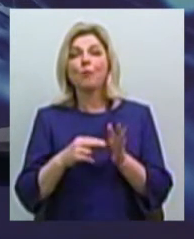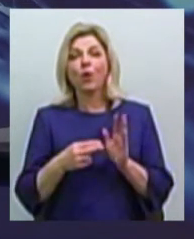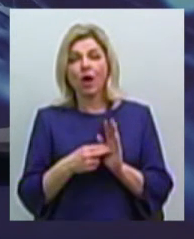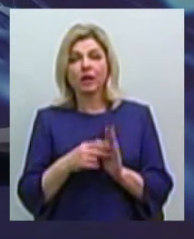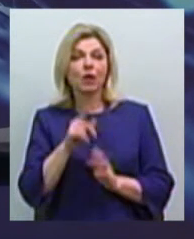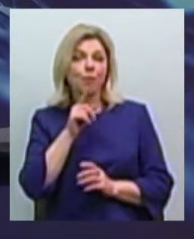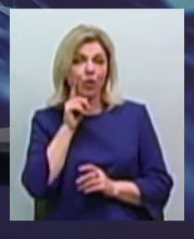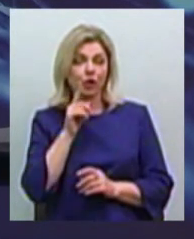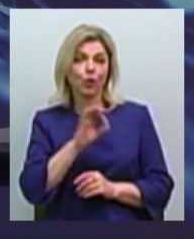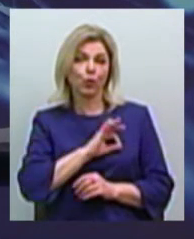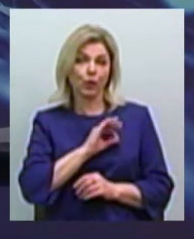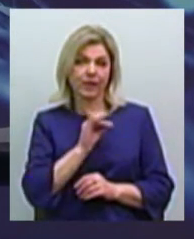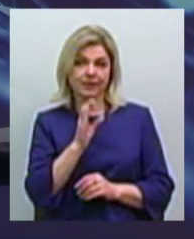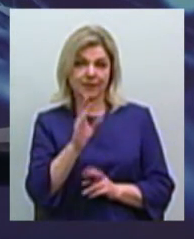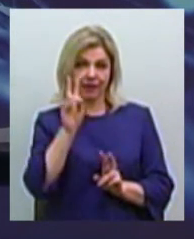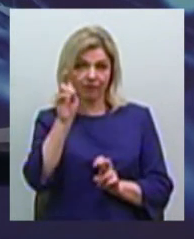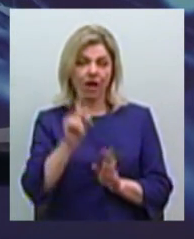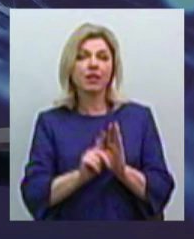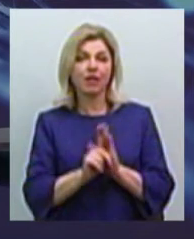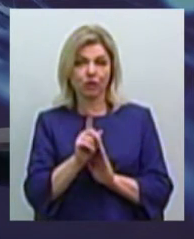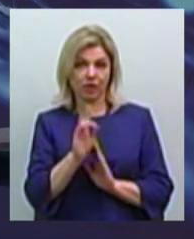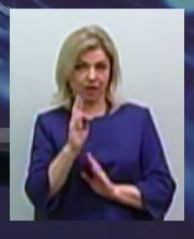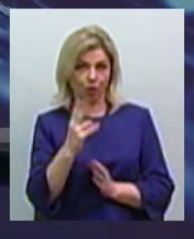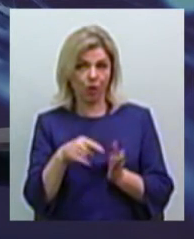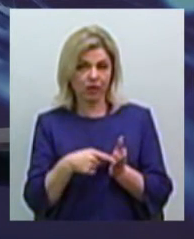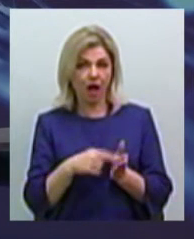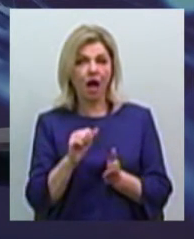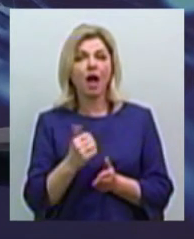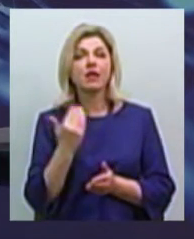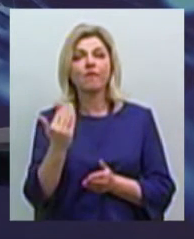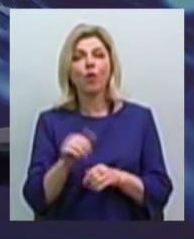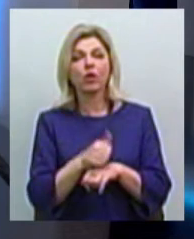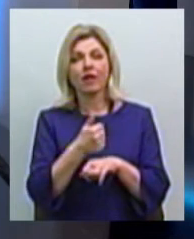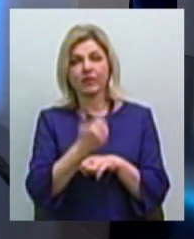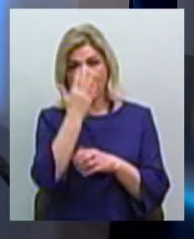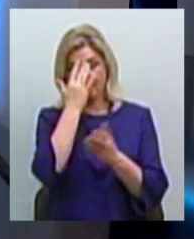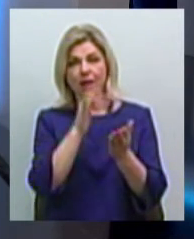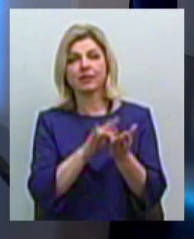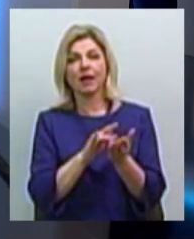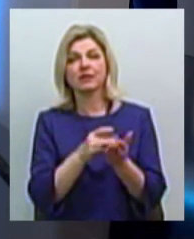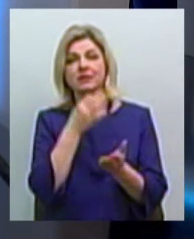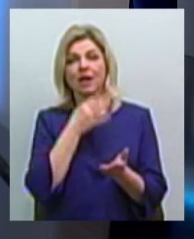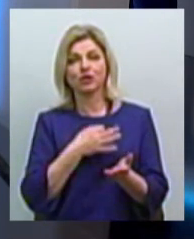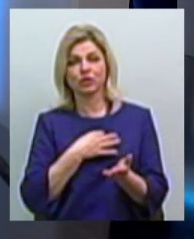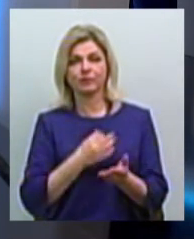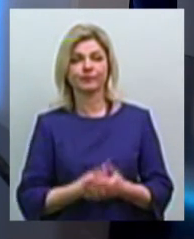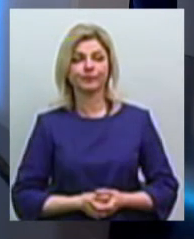школа пара юристів» стартував у Миколаєві, а його головна мета? Давайте, скажіть, будь